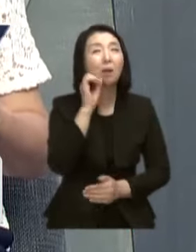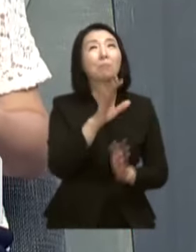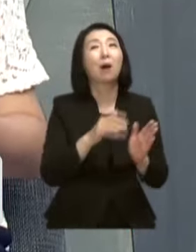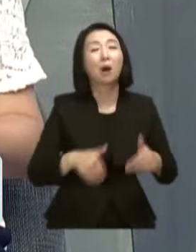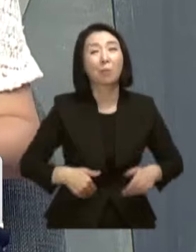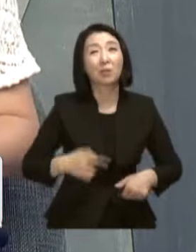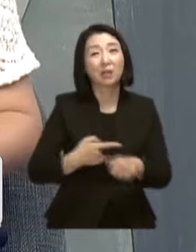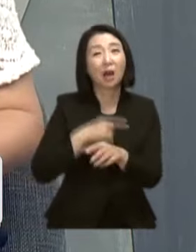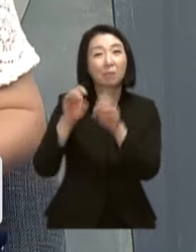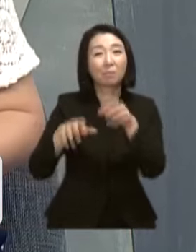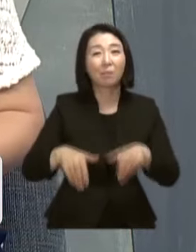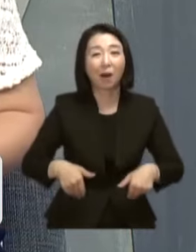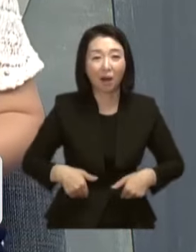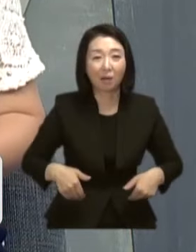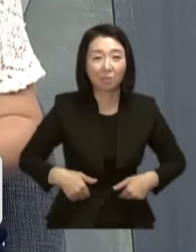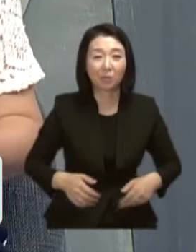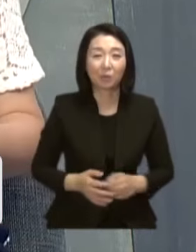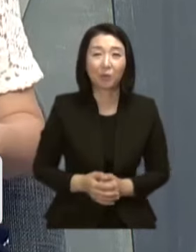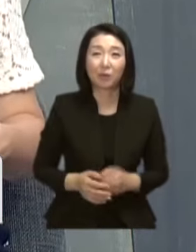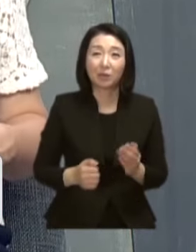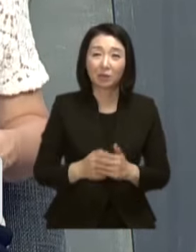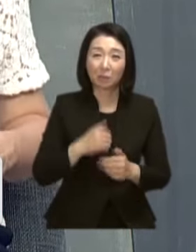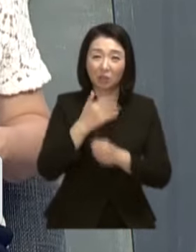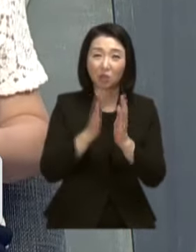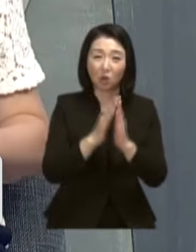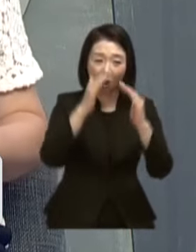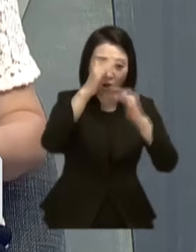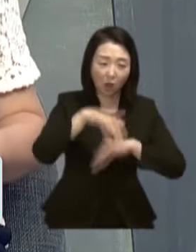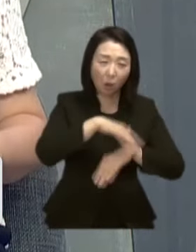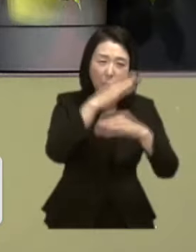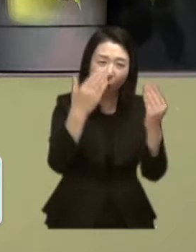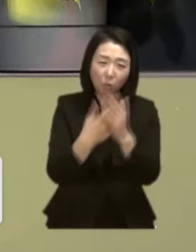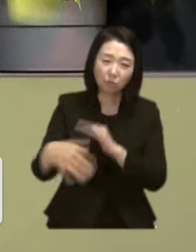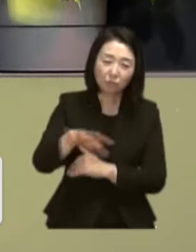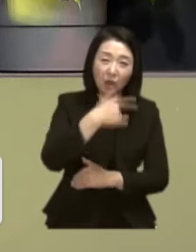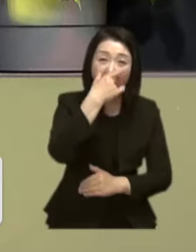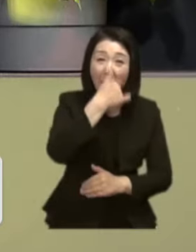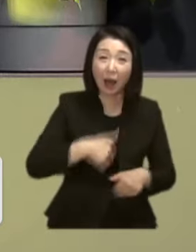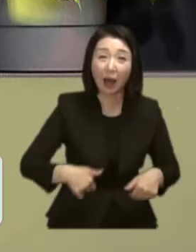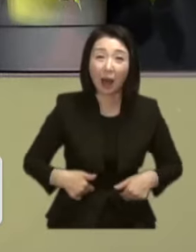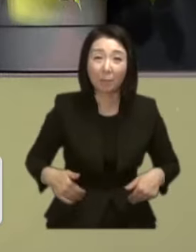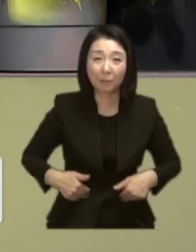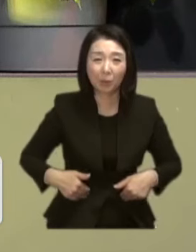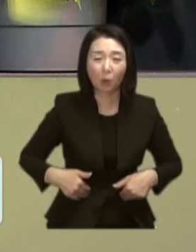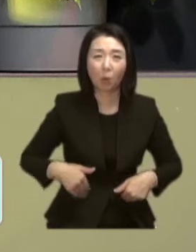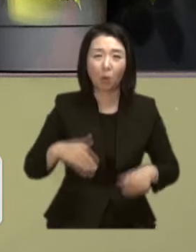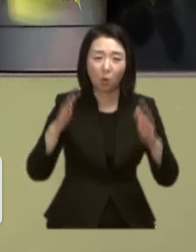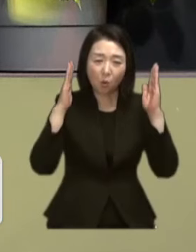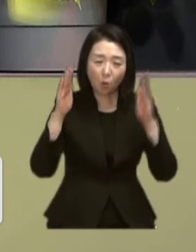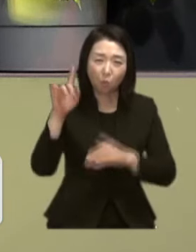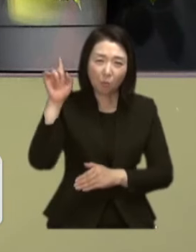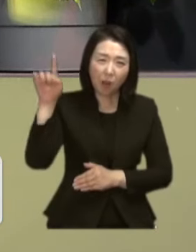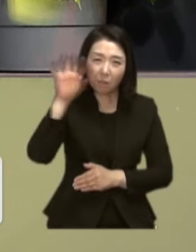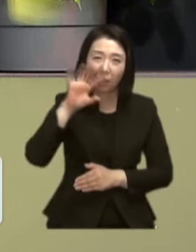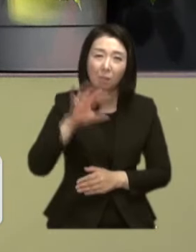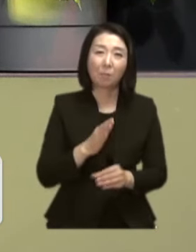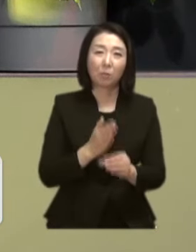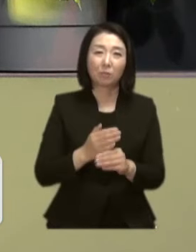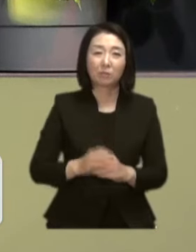암송 전체를 장을 다 알고 있고 그리고 지금 매일 공부를 반복했어요. 예배가